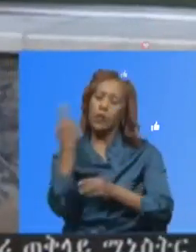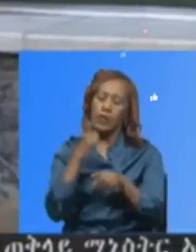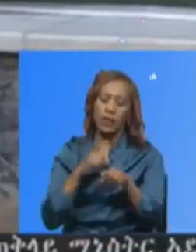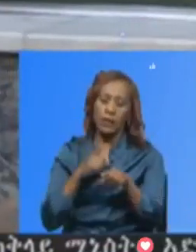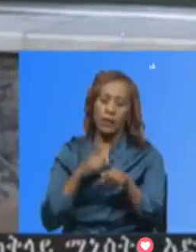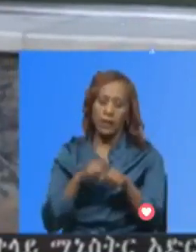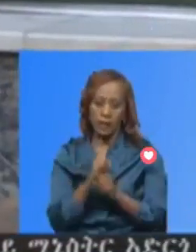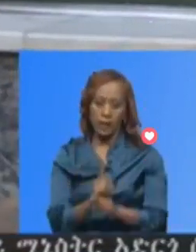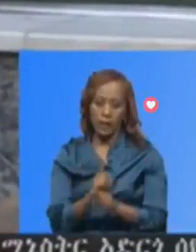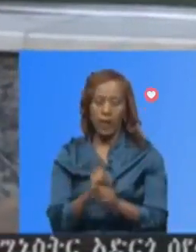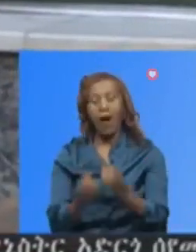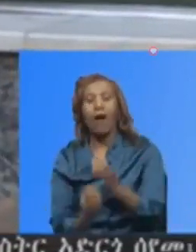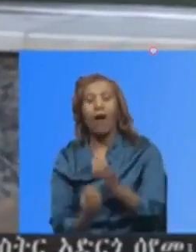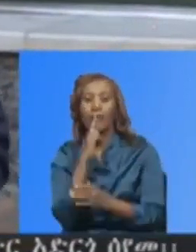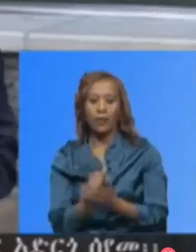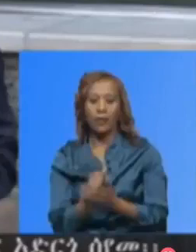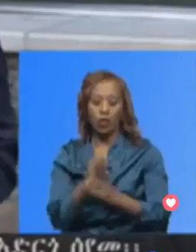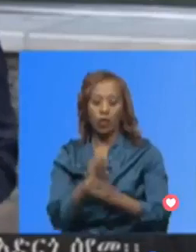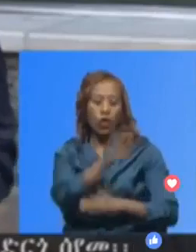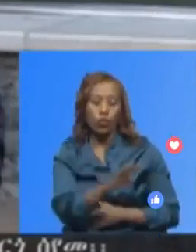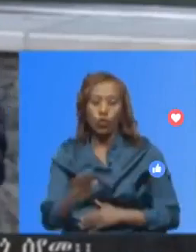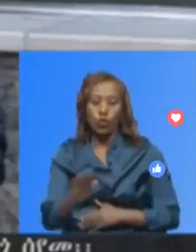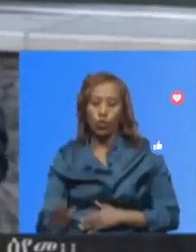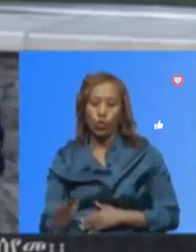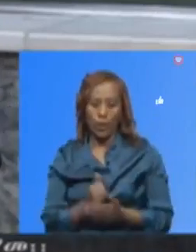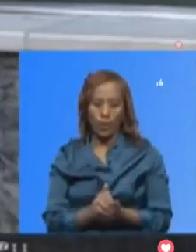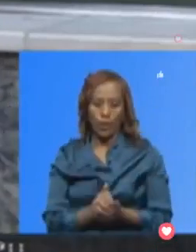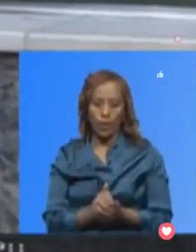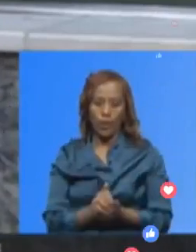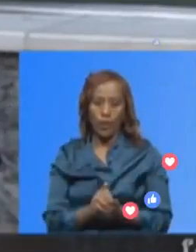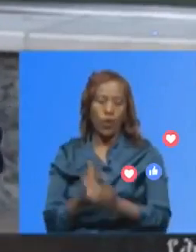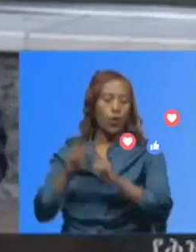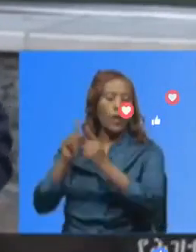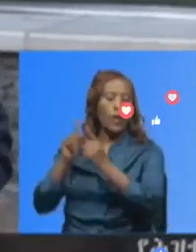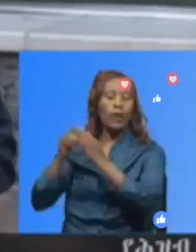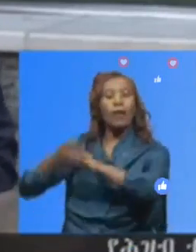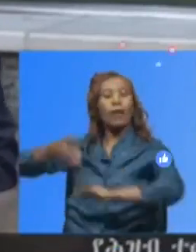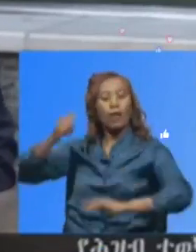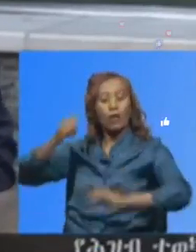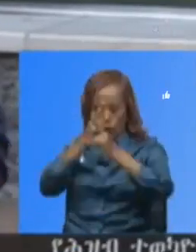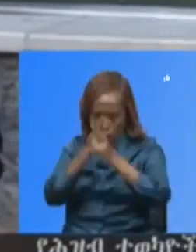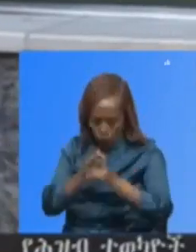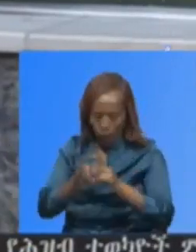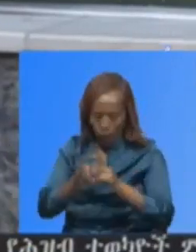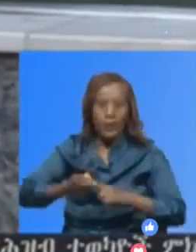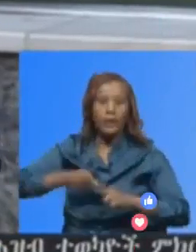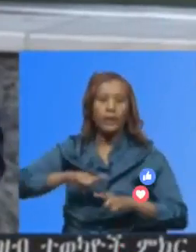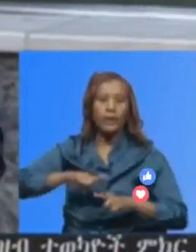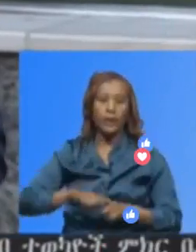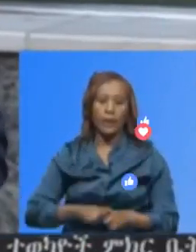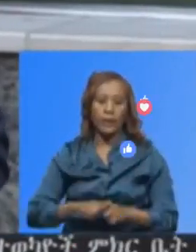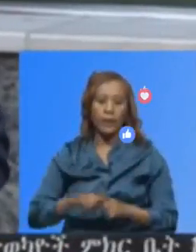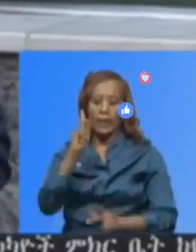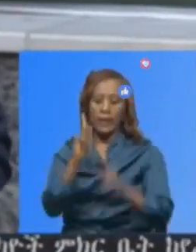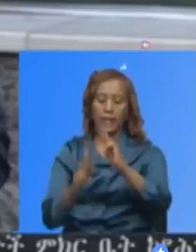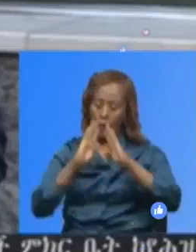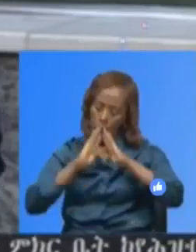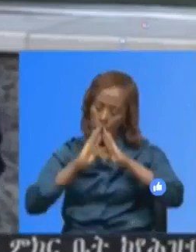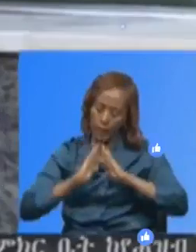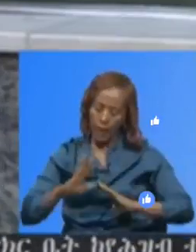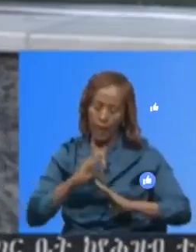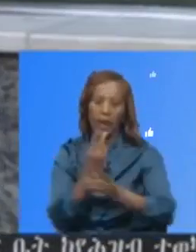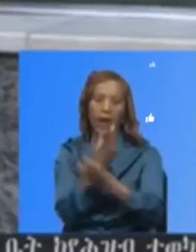ልጆች አፍርታለች። ልጆቿም ወደ ቀድሞ ክብሯ እንድትመለስ፣ የህዝቧ ሰላምና